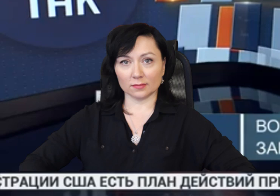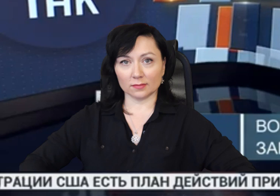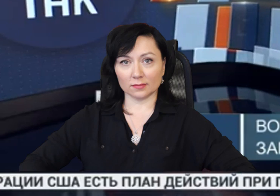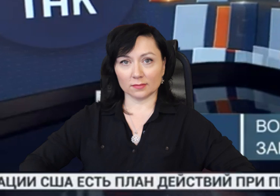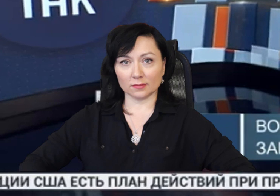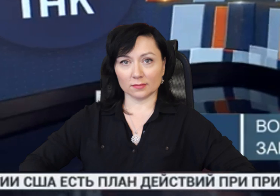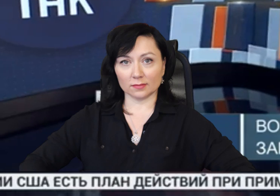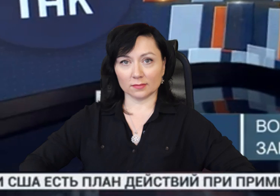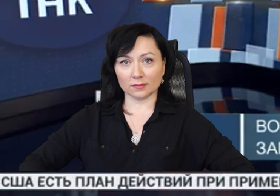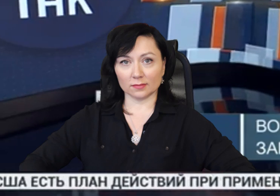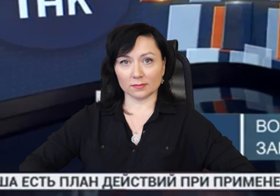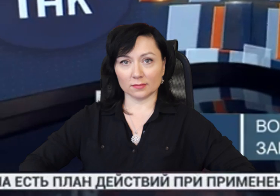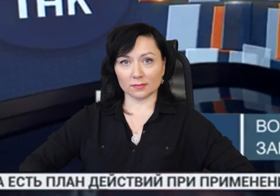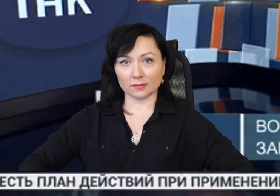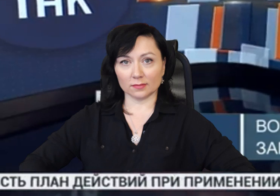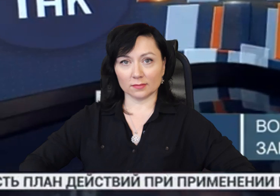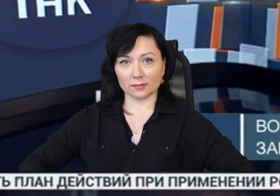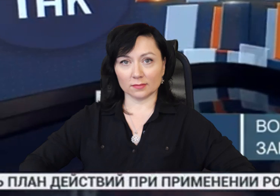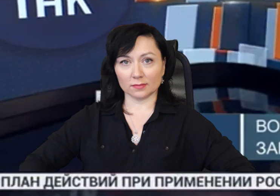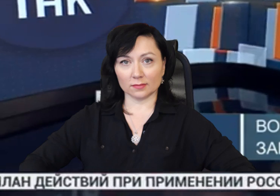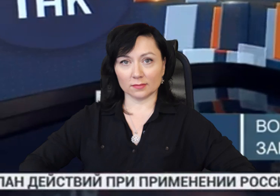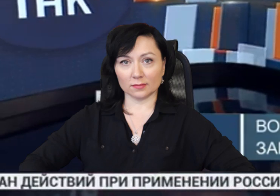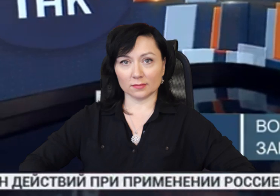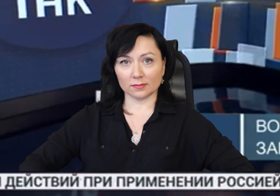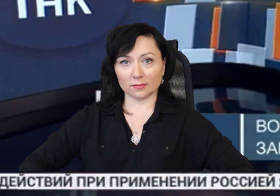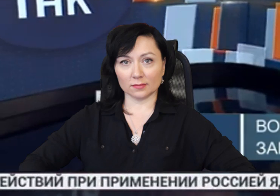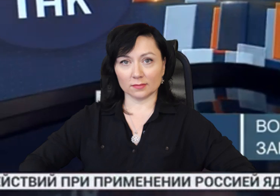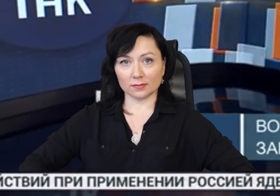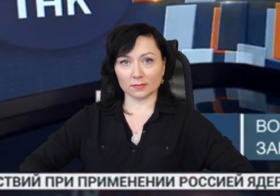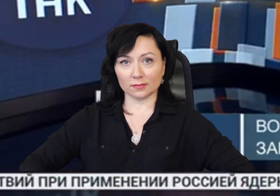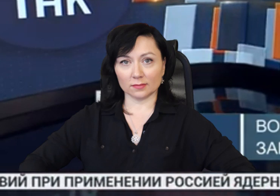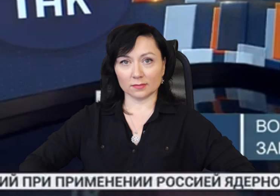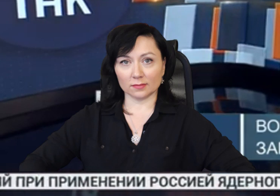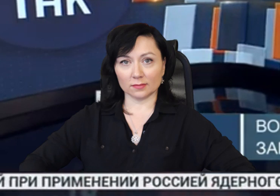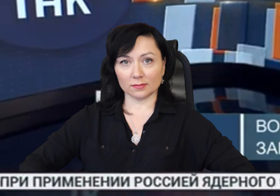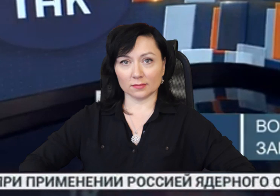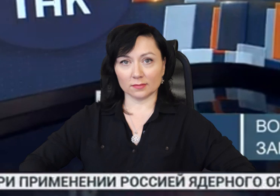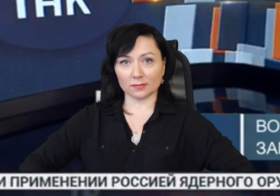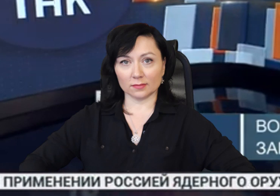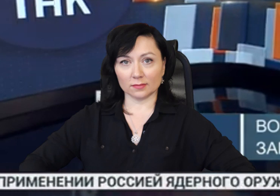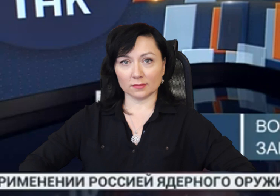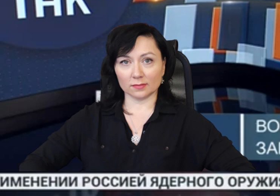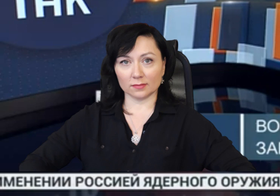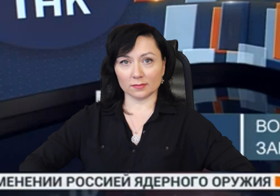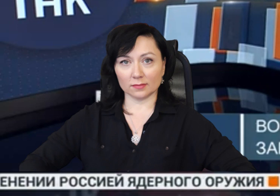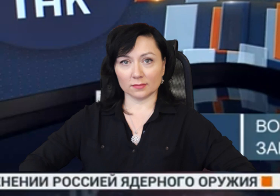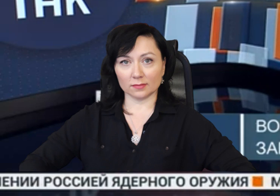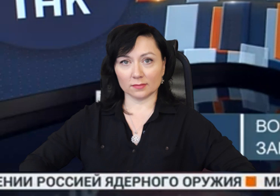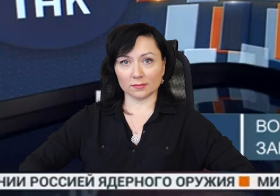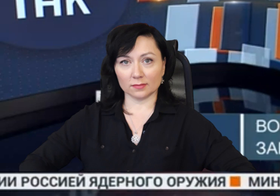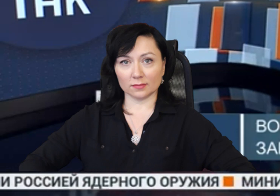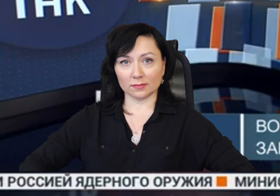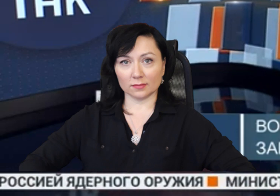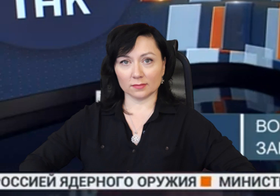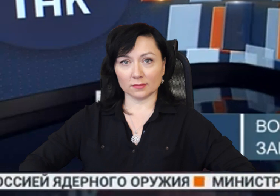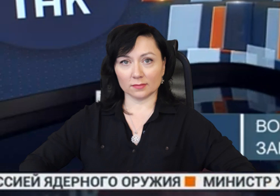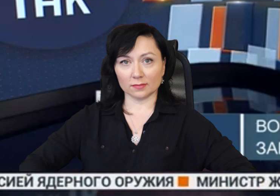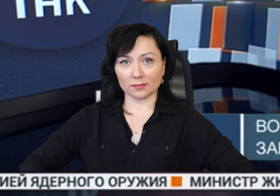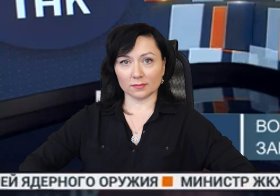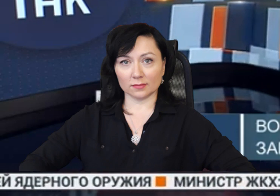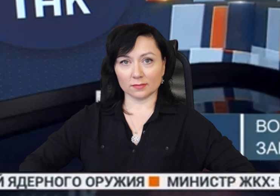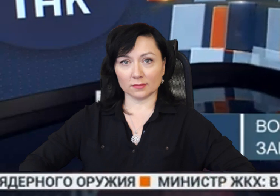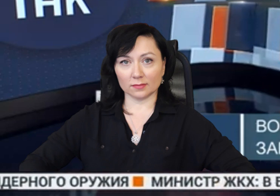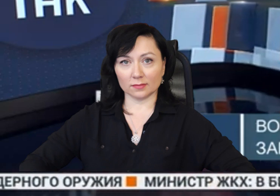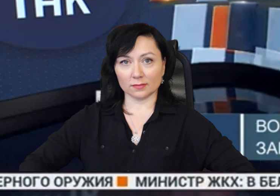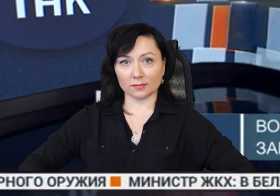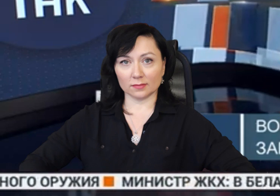обратились с просьбой рассказать сталкивались ли их туристы с подобными ситуациями Несмотря на то что реальных отказов